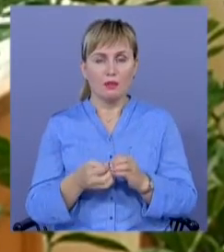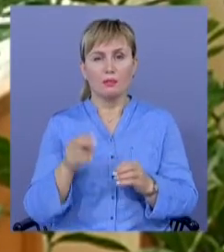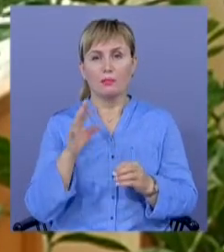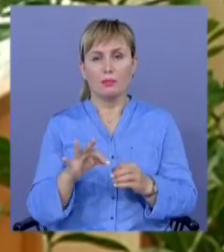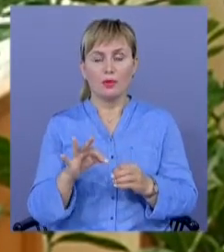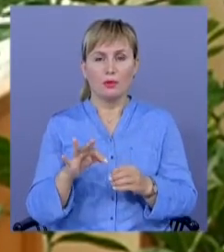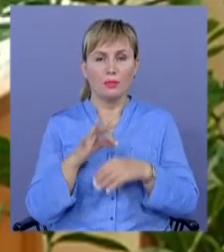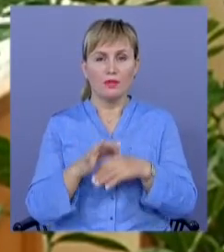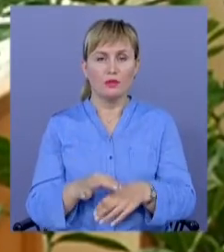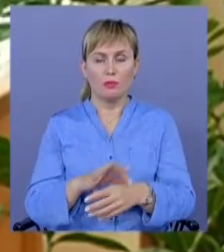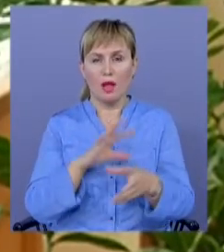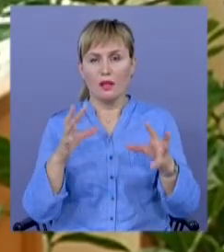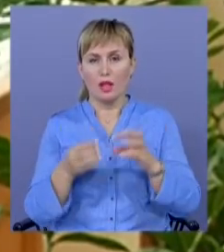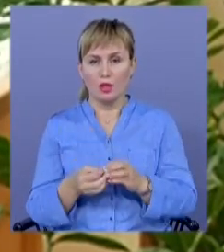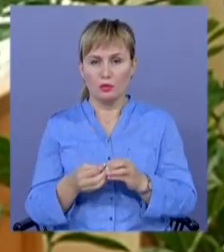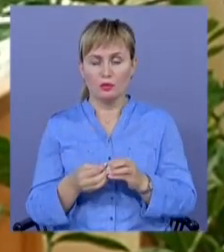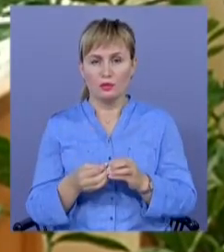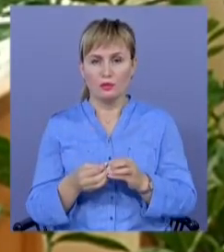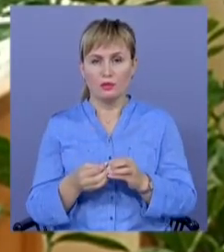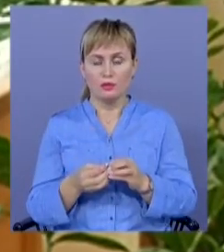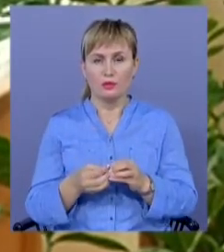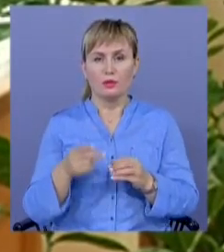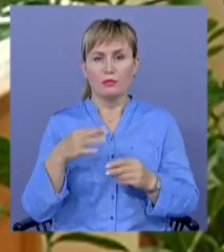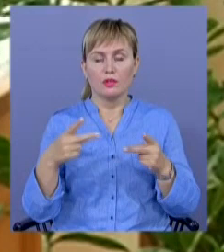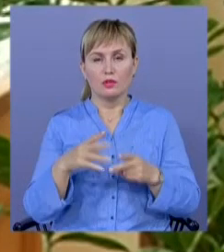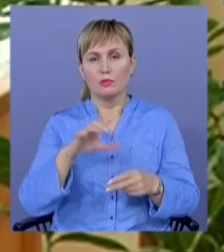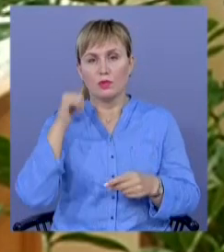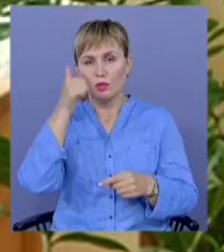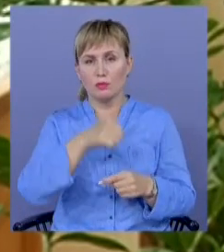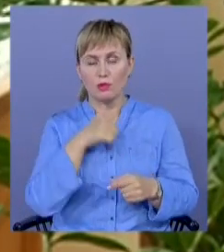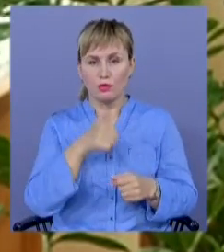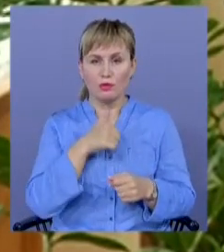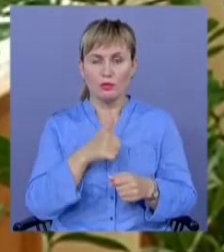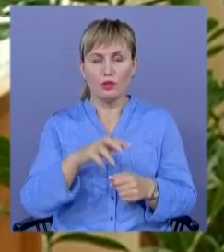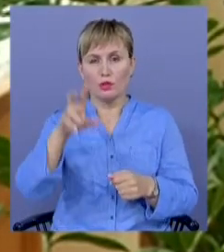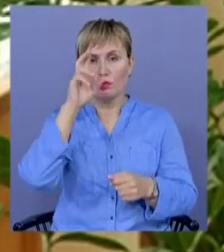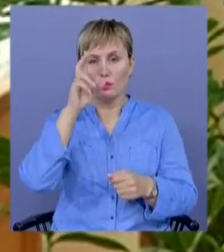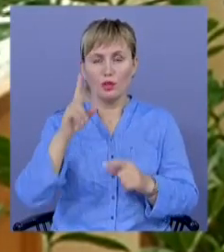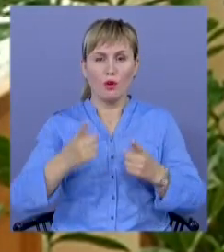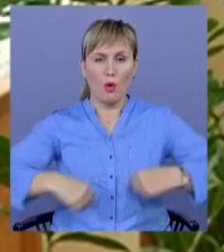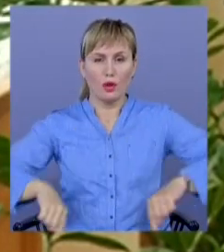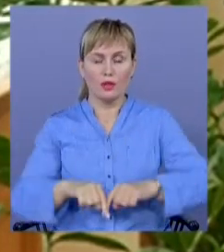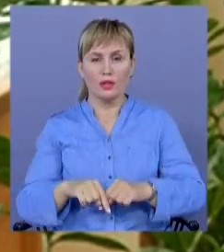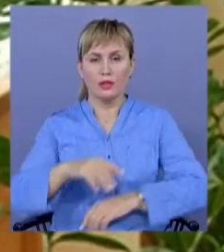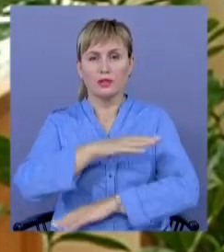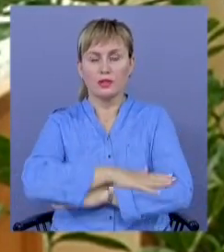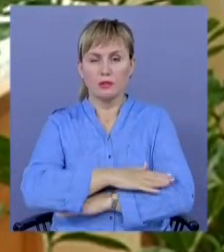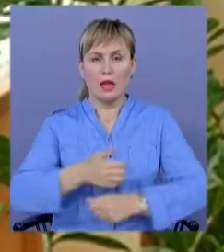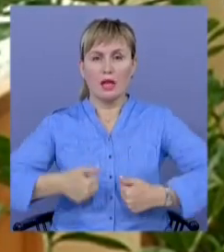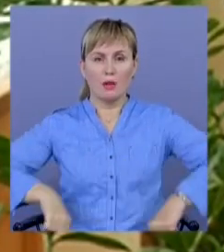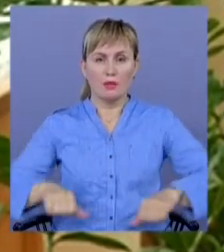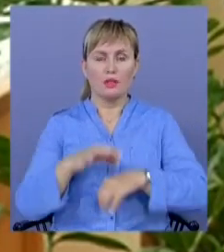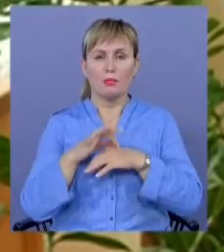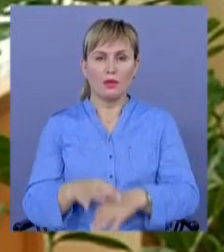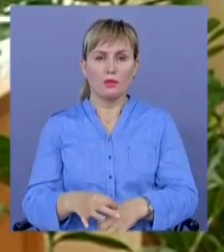по проведенному анализу по сравнению с прошлым годом в государственных органах родные комиссии